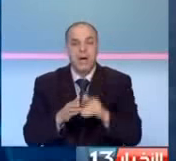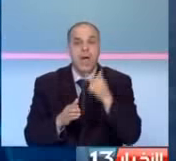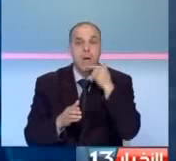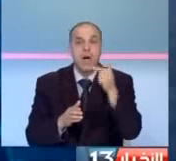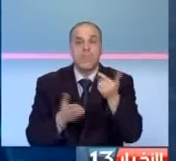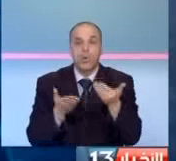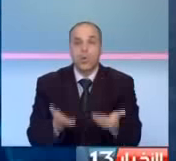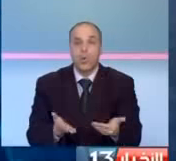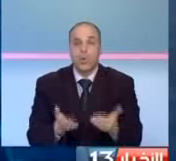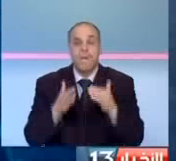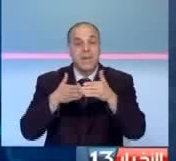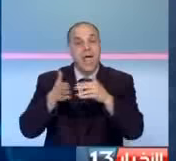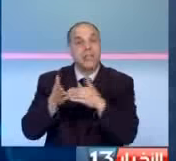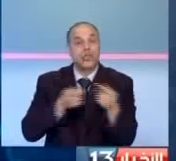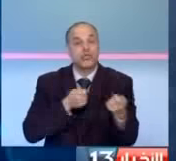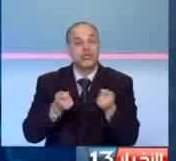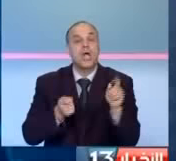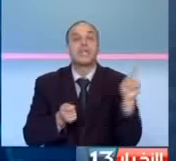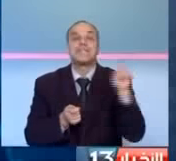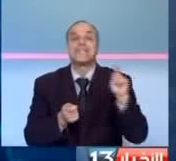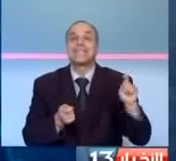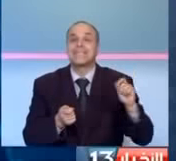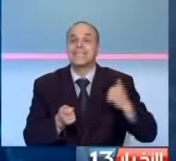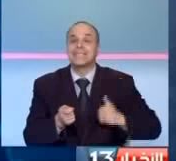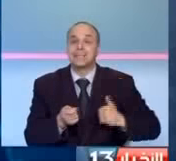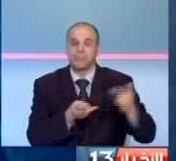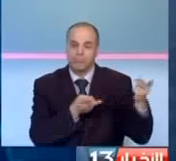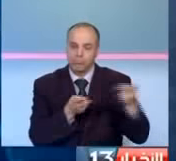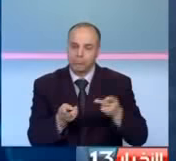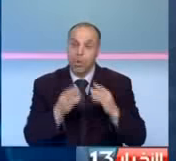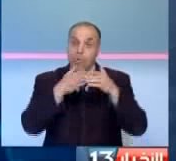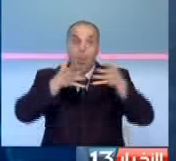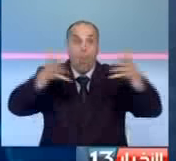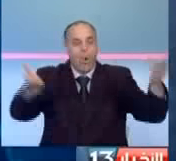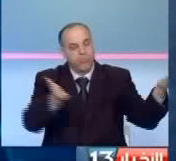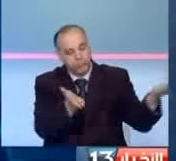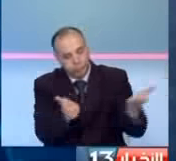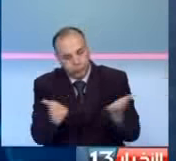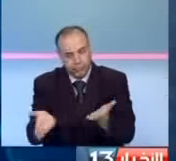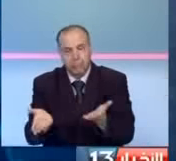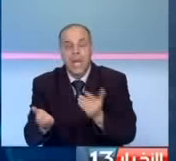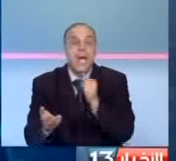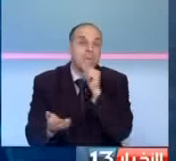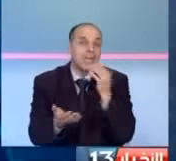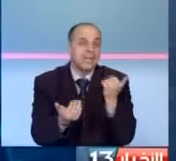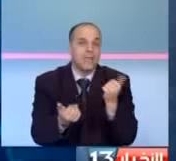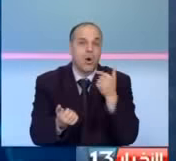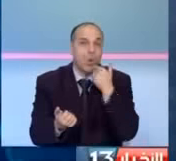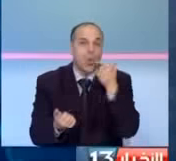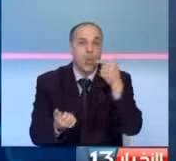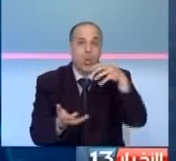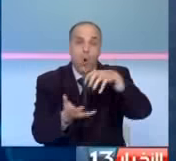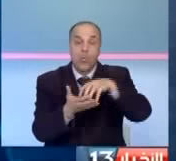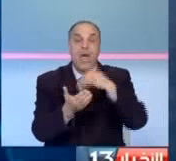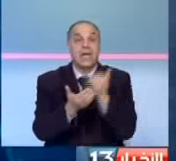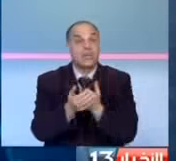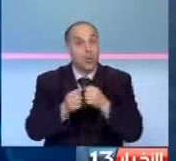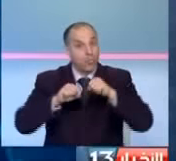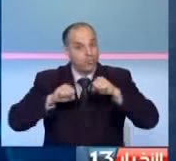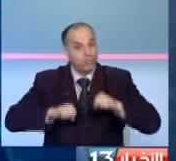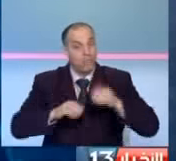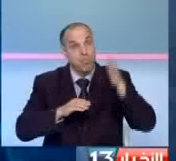أن أصبح الميناء التجاري في جرجيس قادرا على استقبال السفن الكبيرة، من المنتظر أن يكون قطبا اقتصاديا